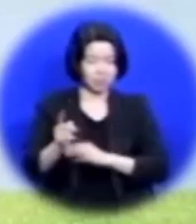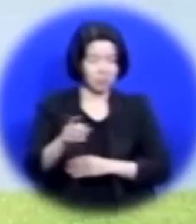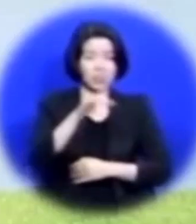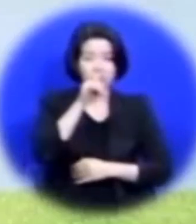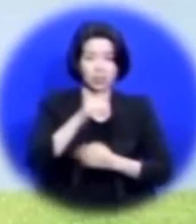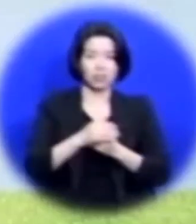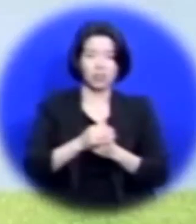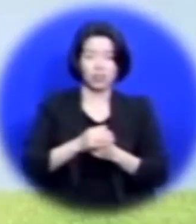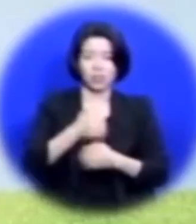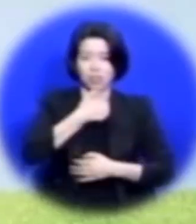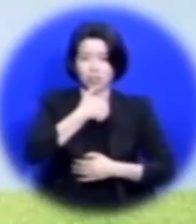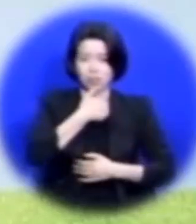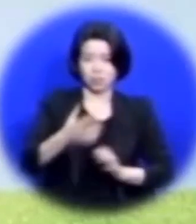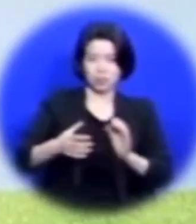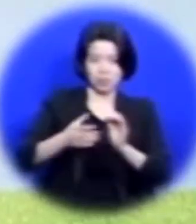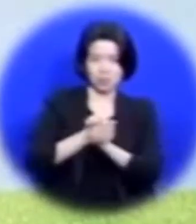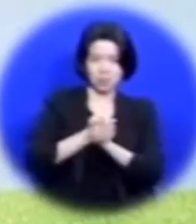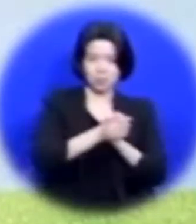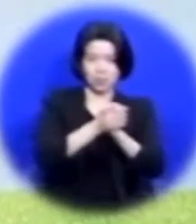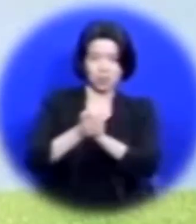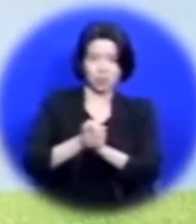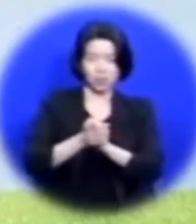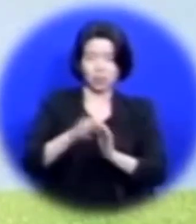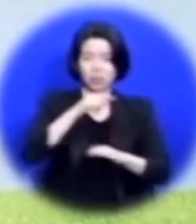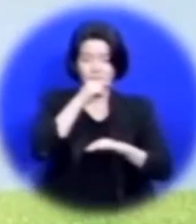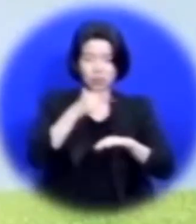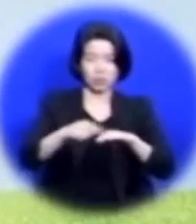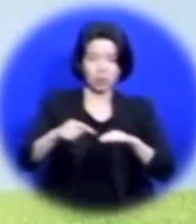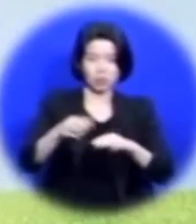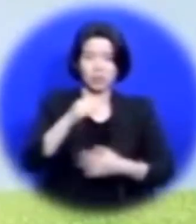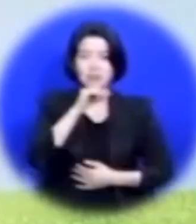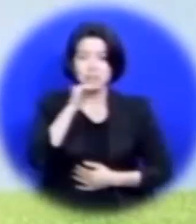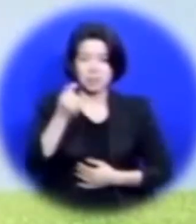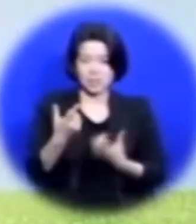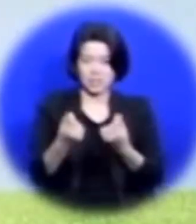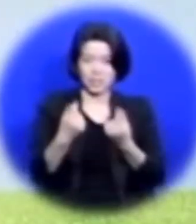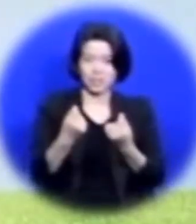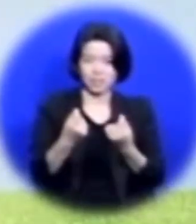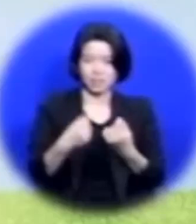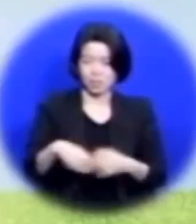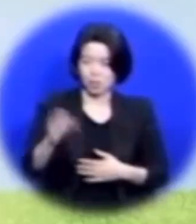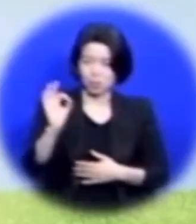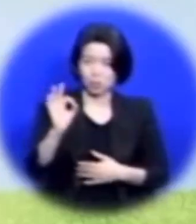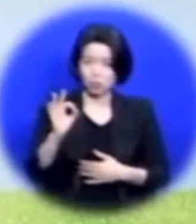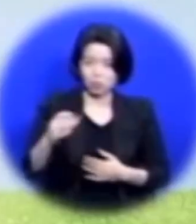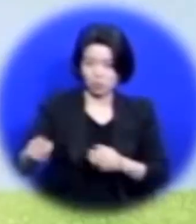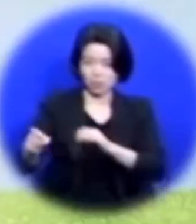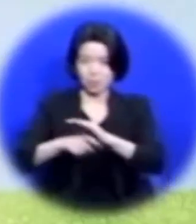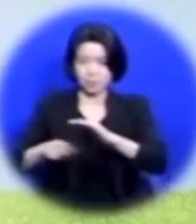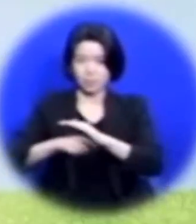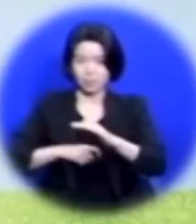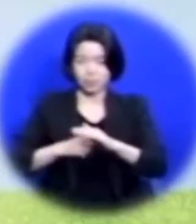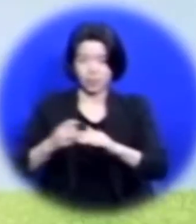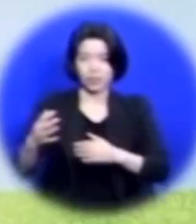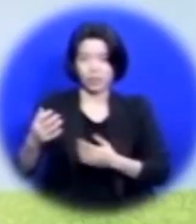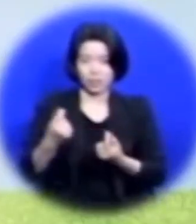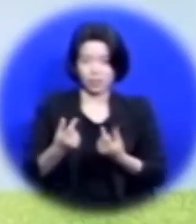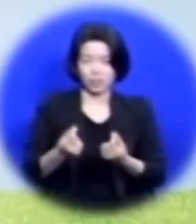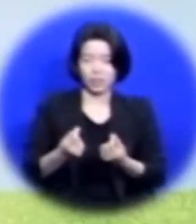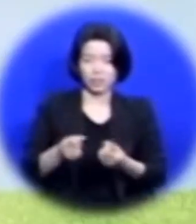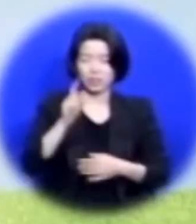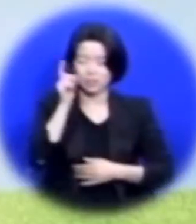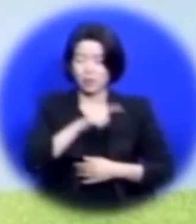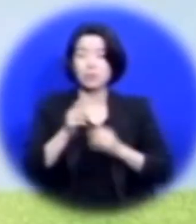로마와 결탁을 해서 동적인 유대인 들의 피를 피같은 돈을 갈취하는 그런 나쁜